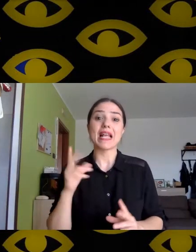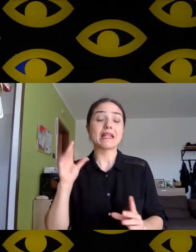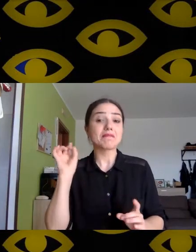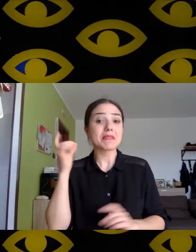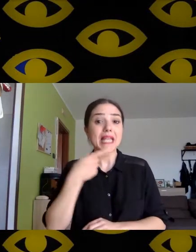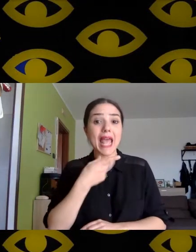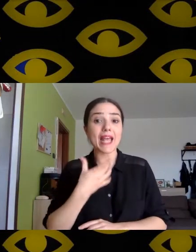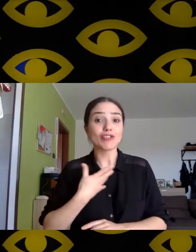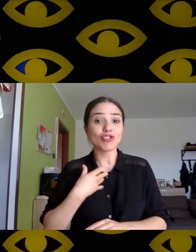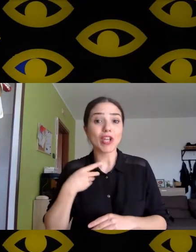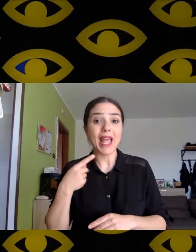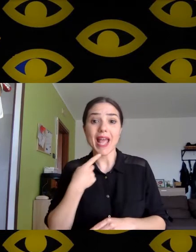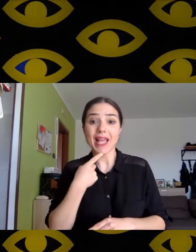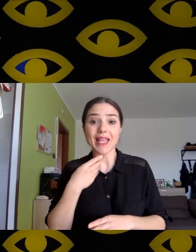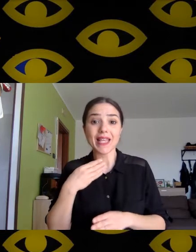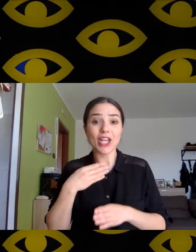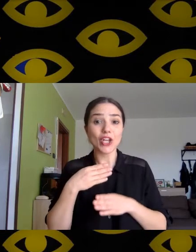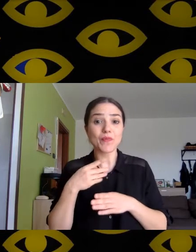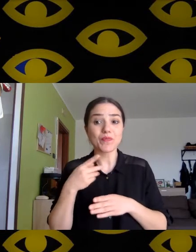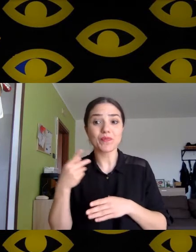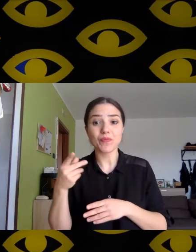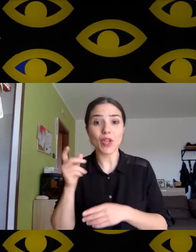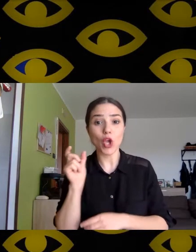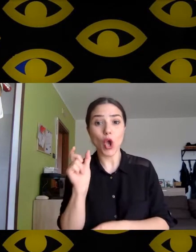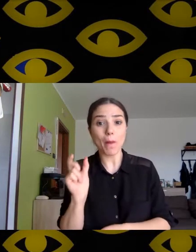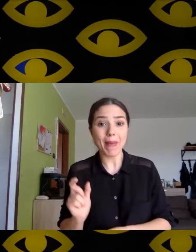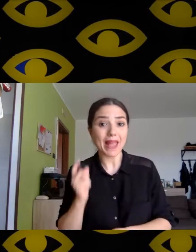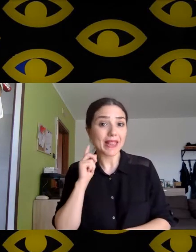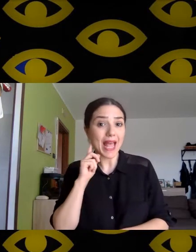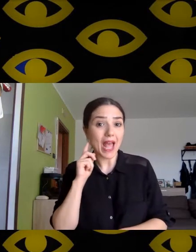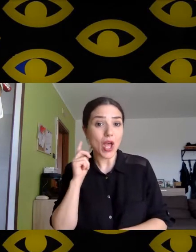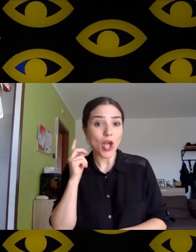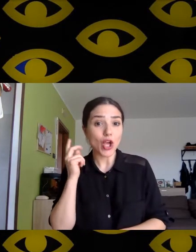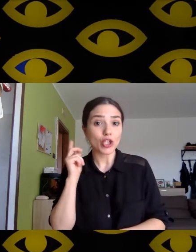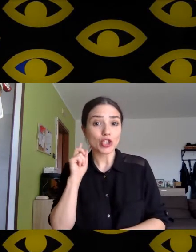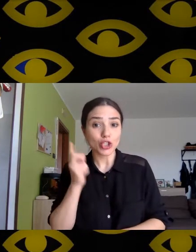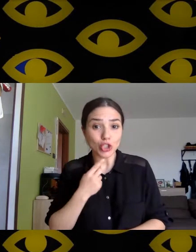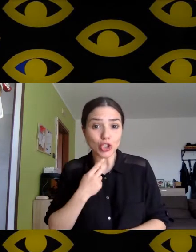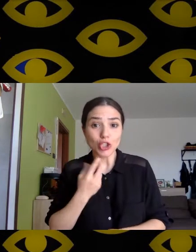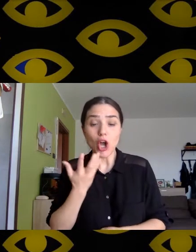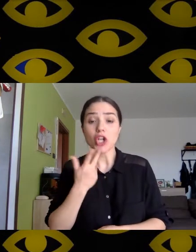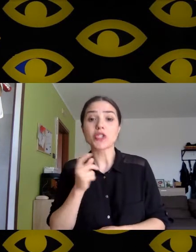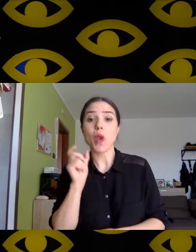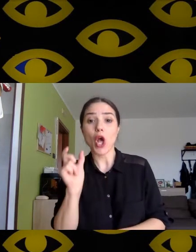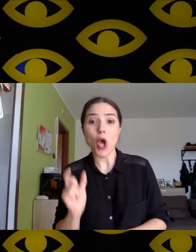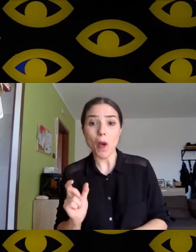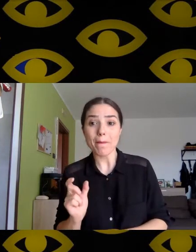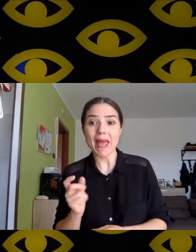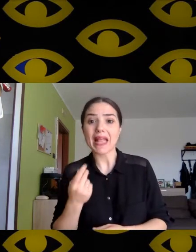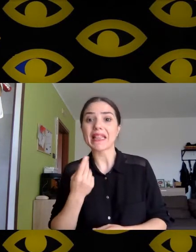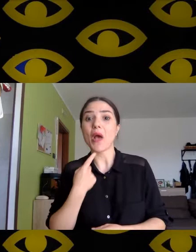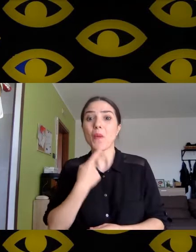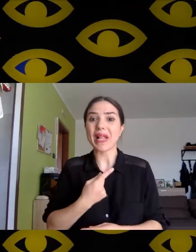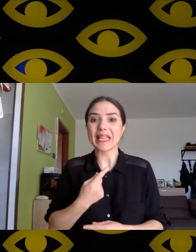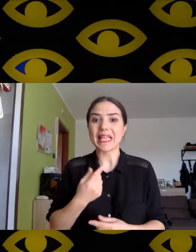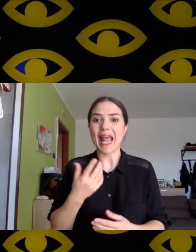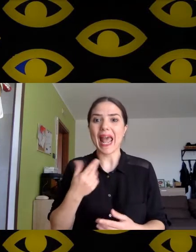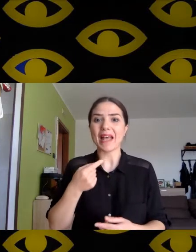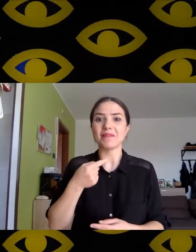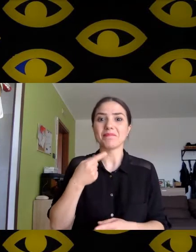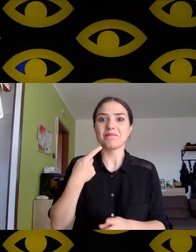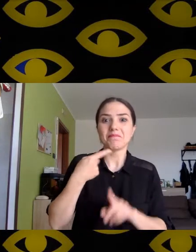che cominciasse a mettere il commento per farci sapere come stiamo andando, cosa possiamo fare per migliorare